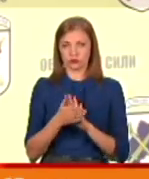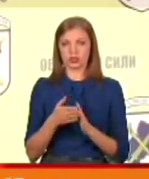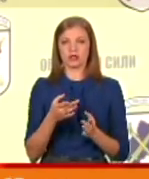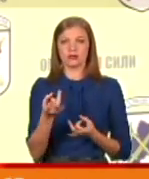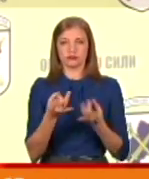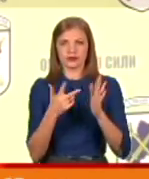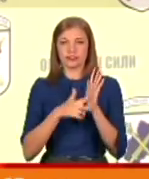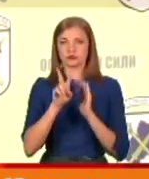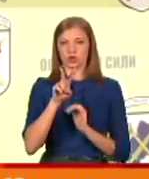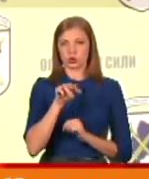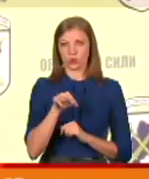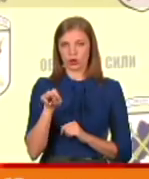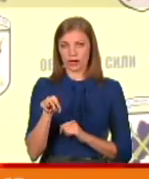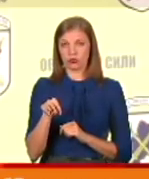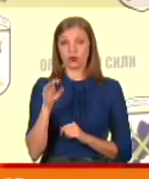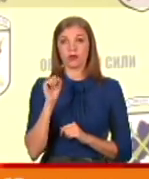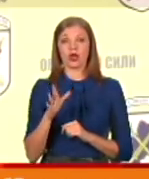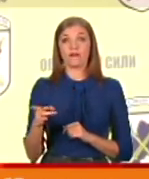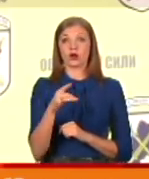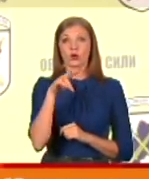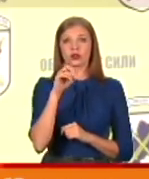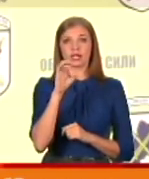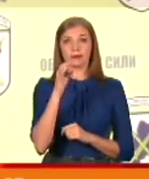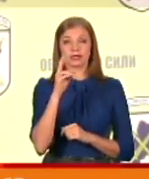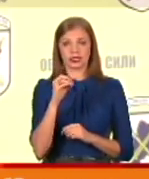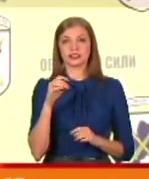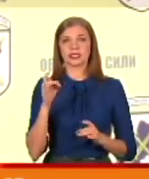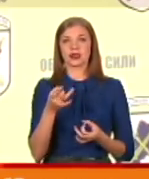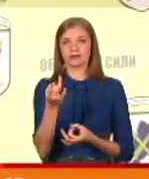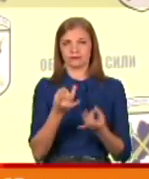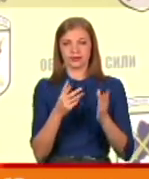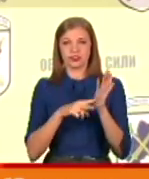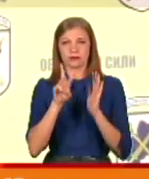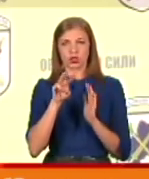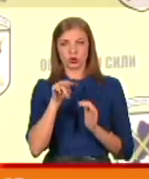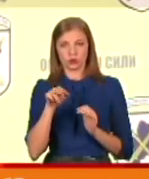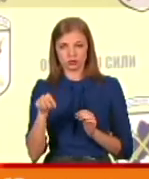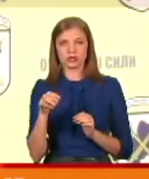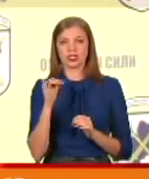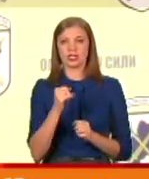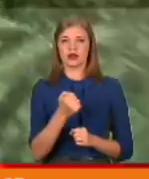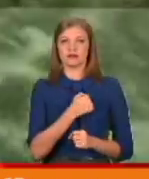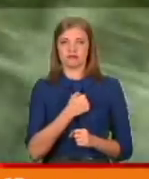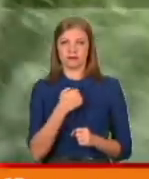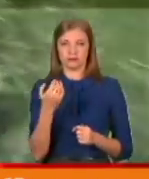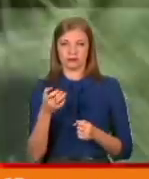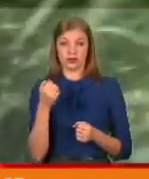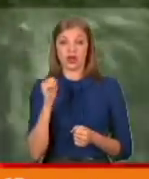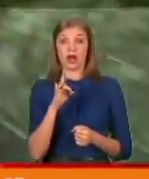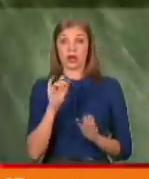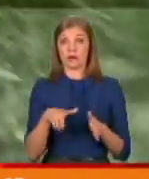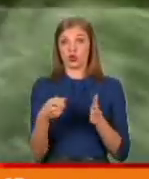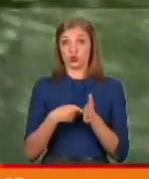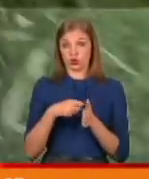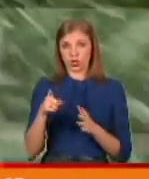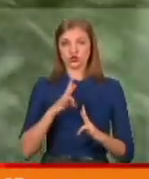міномети 82-го калібру. А в районі Лебединського – міномети 82-го калібру та озброєння бойових машин піхоти. А на